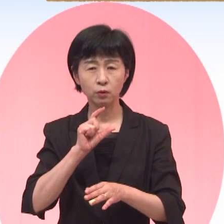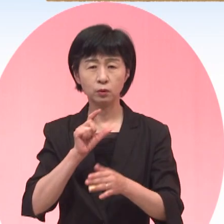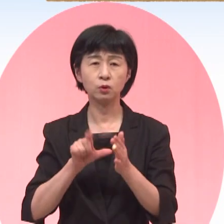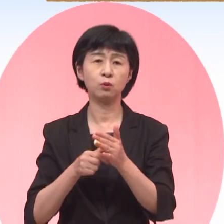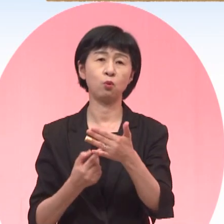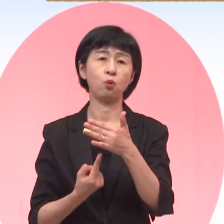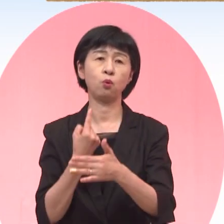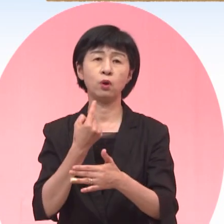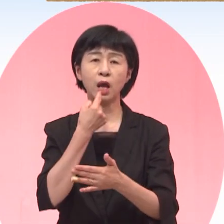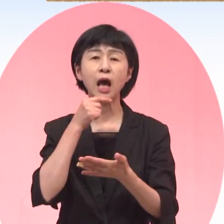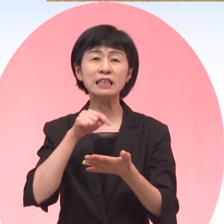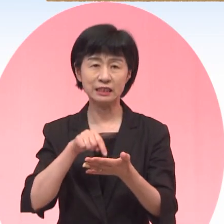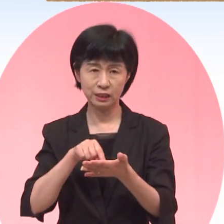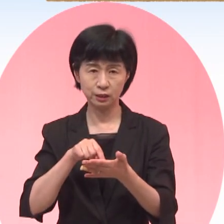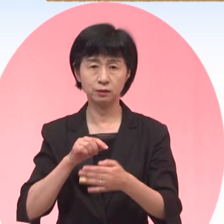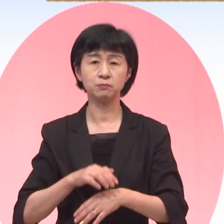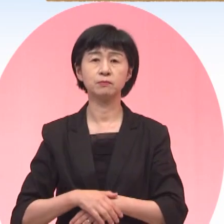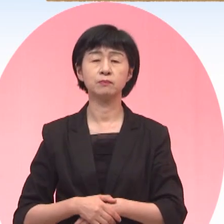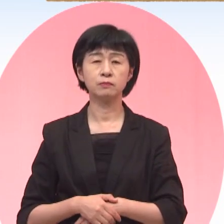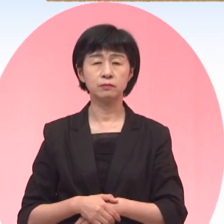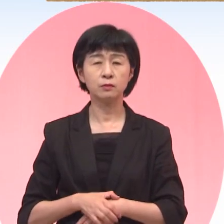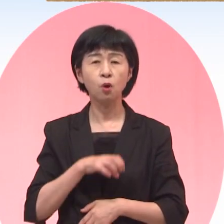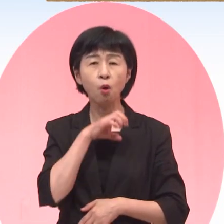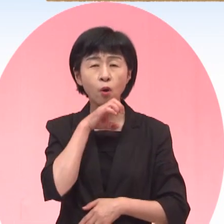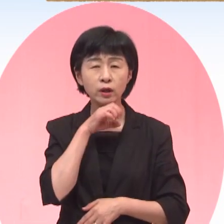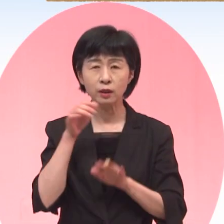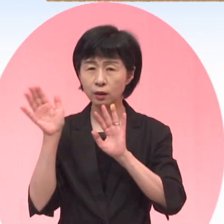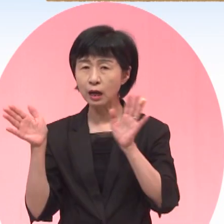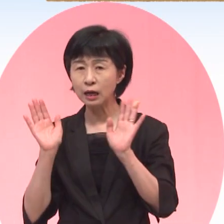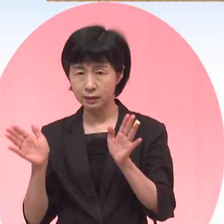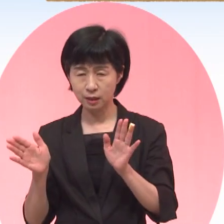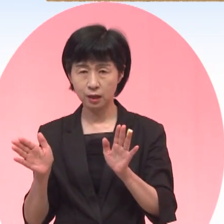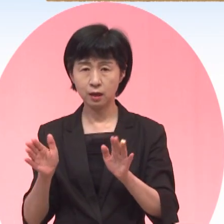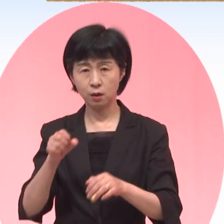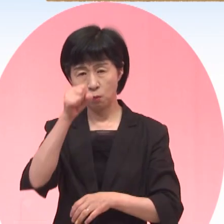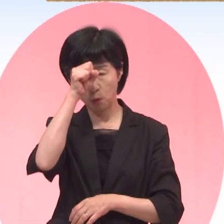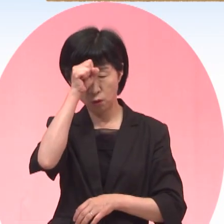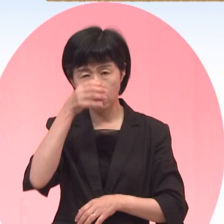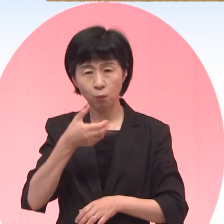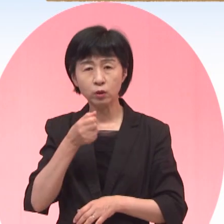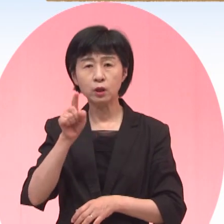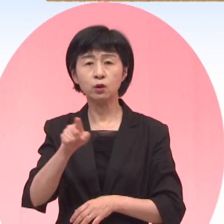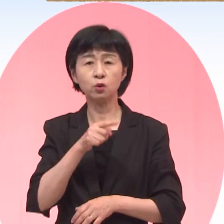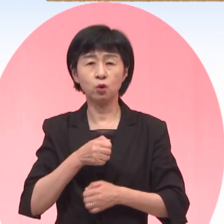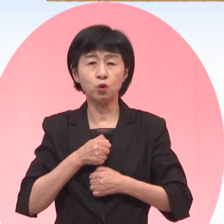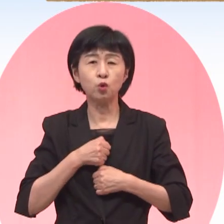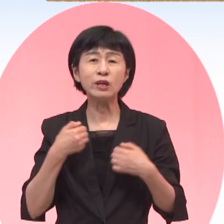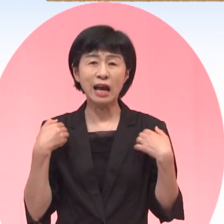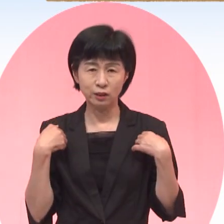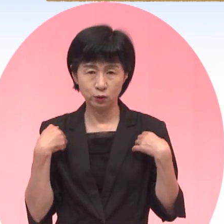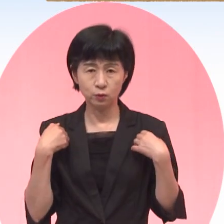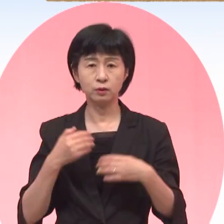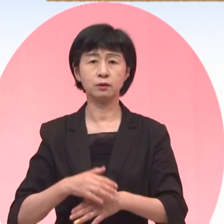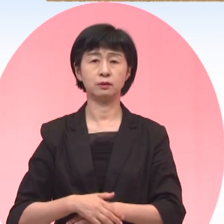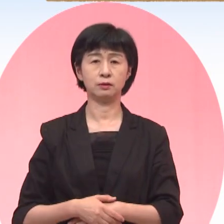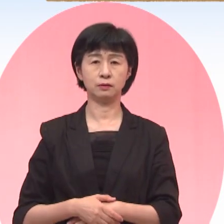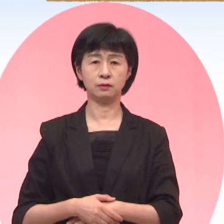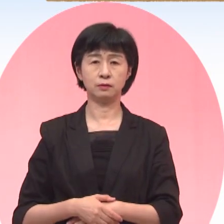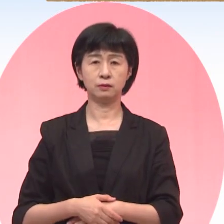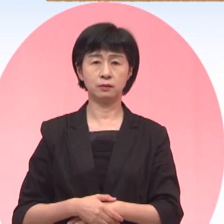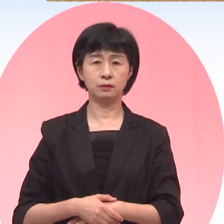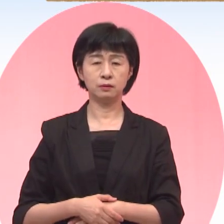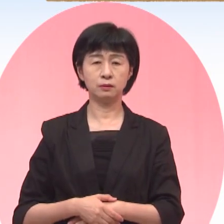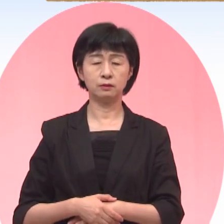すくなります。高齢者や乳幼児、持病のある人も注意が必要です。